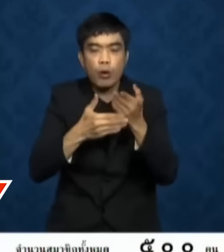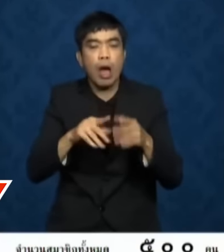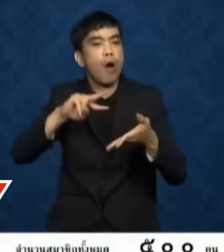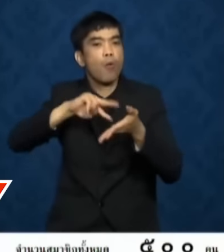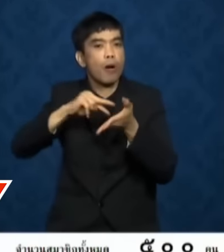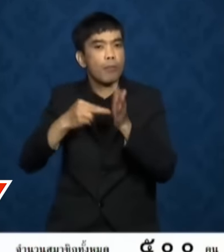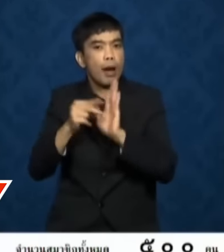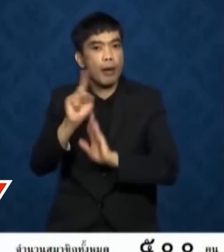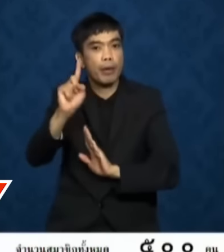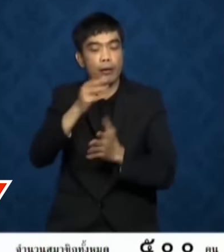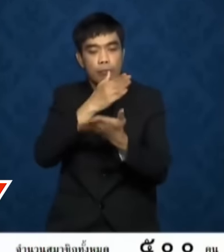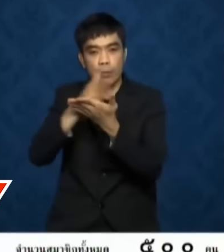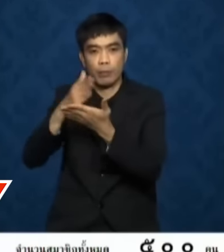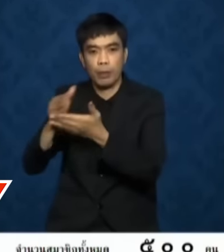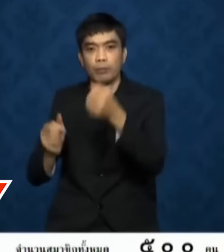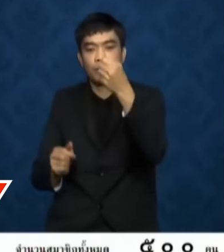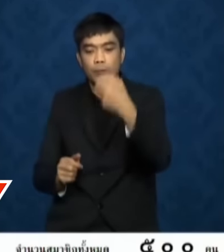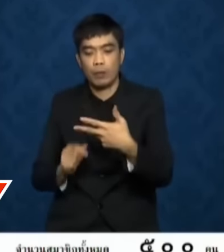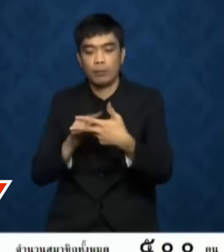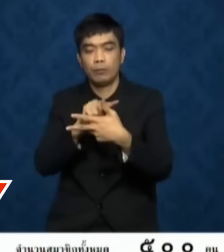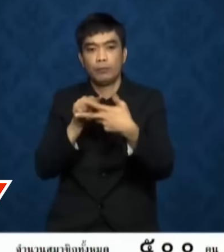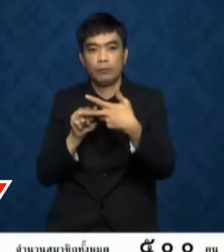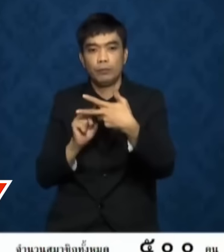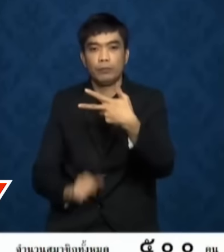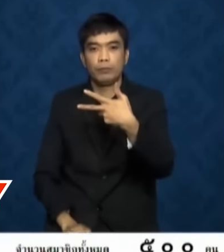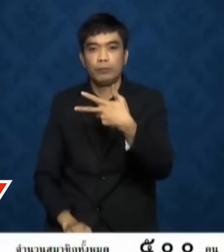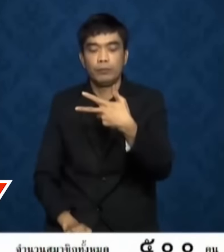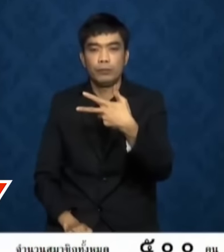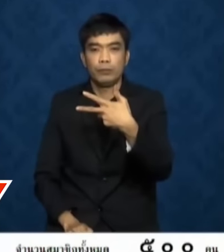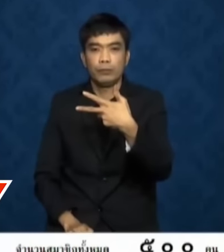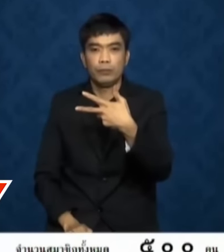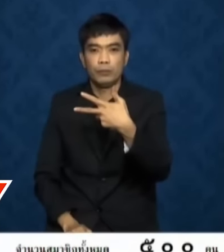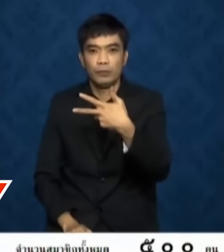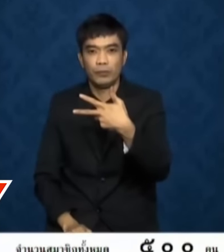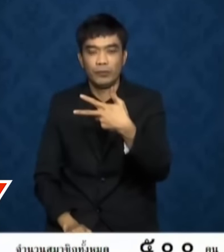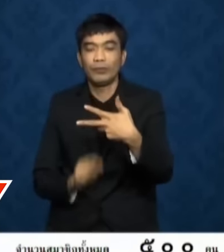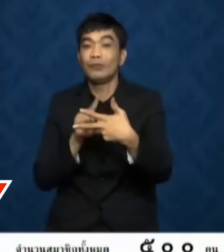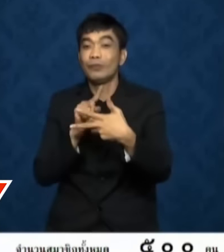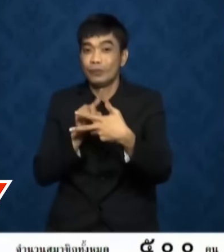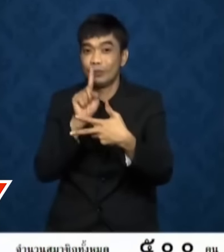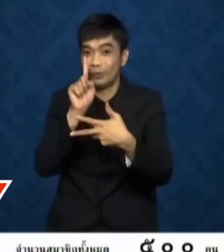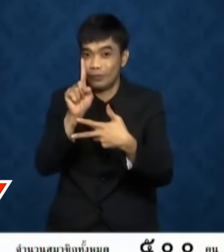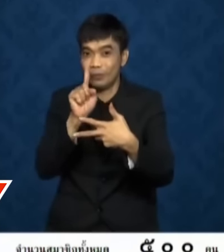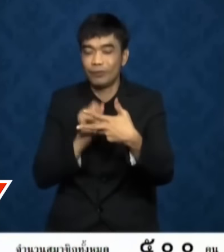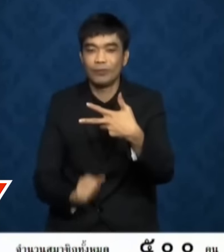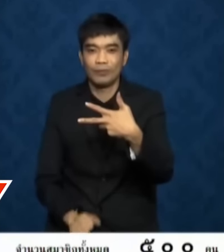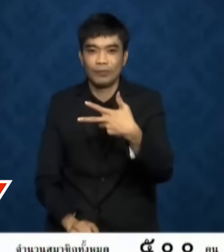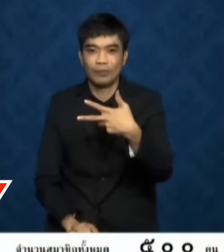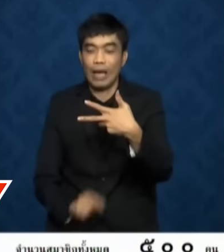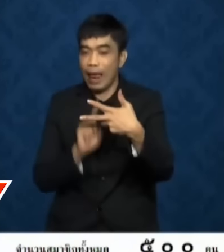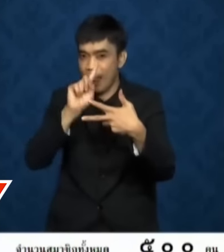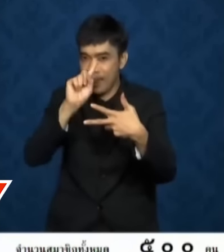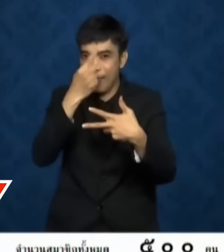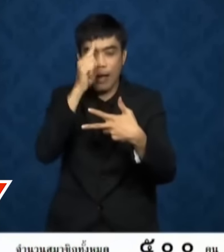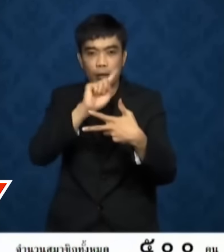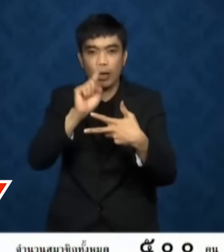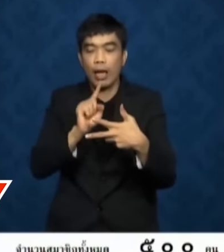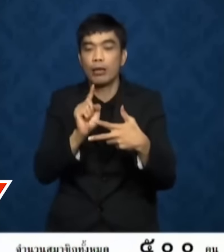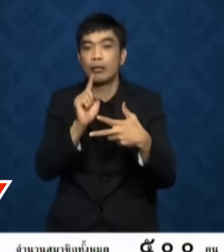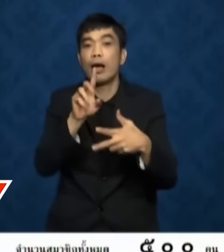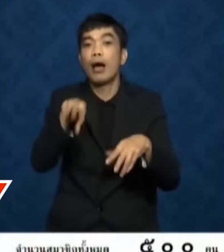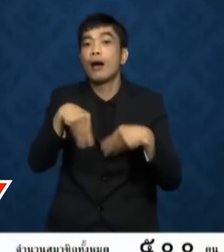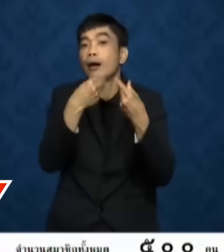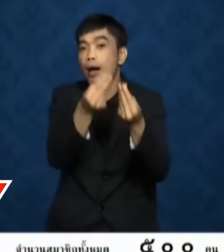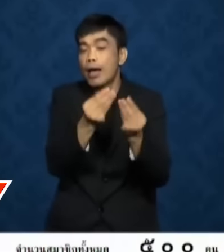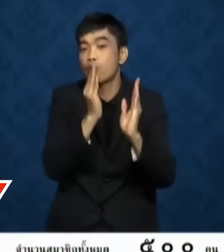ธานอาจจะแบ่งออกได้เป็น3ประเภทหลักๆด้วยกันพื้นที่ประเภทที่1ท่านประธานที่เราควรเปิดคือการปลดล็อกให้เยาวช